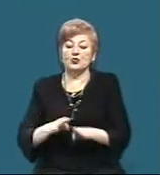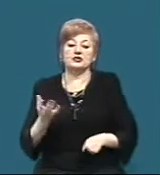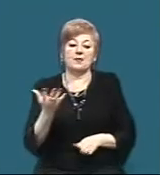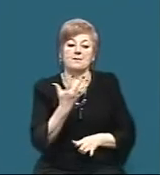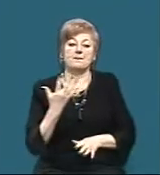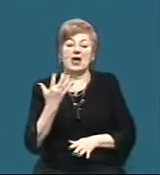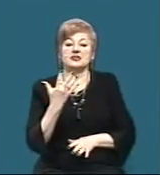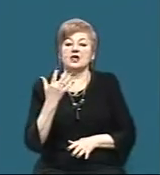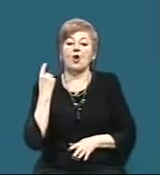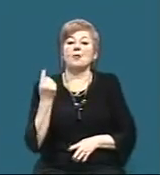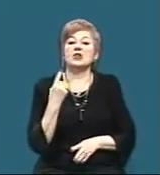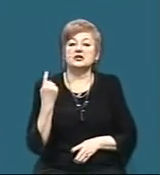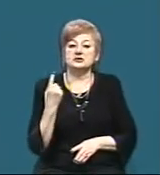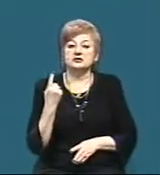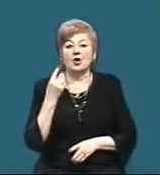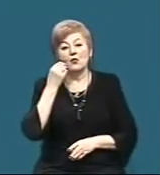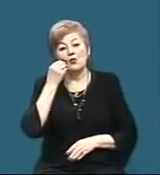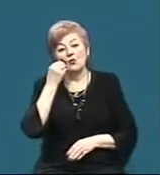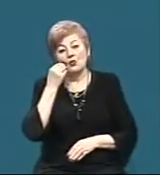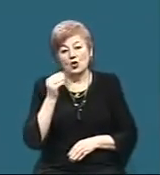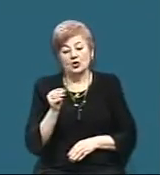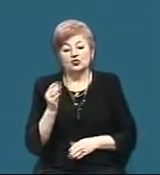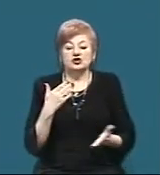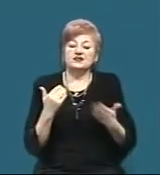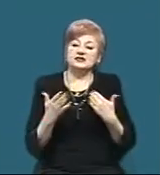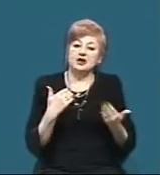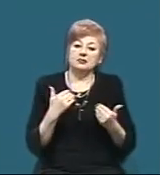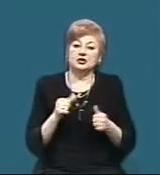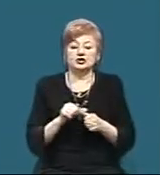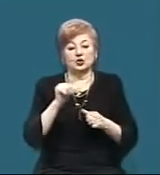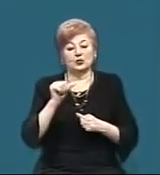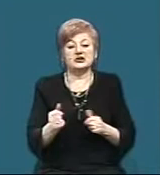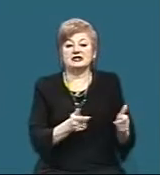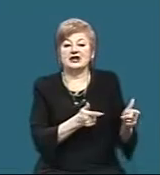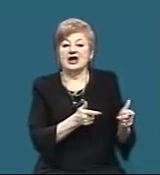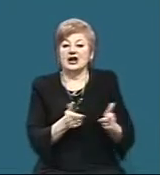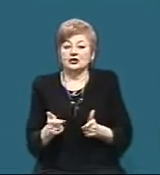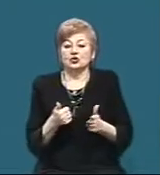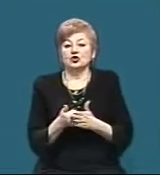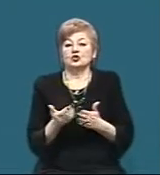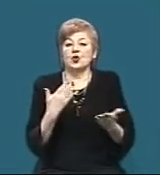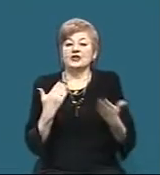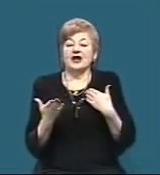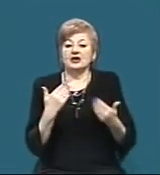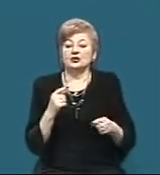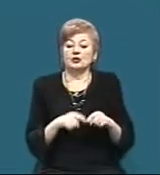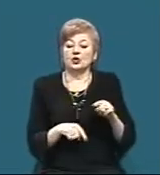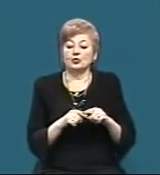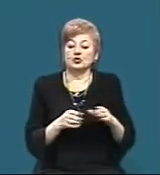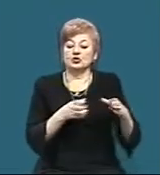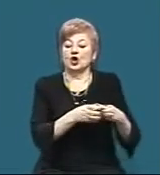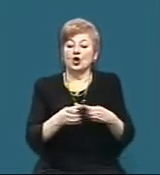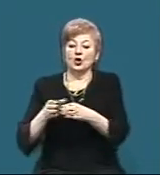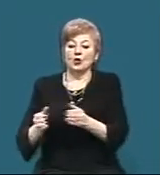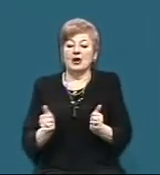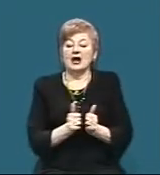областях. Перше – поліпшення міжгрупових взаємин, зокрема зростання готовності до діалогу між різними соціальними групами, поряд